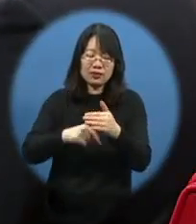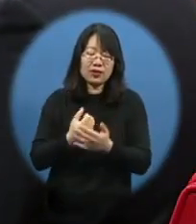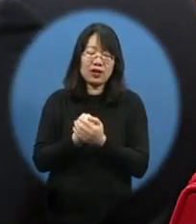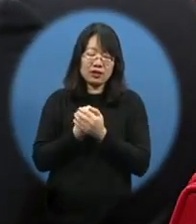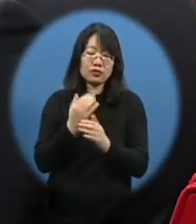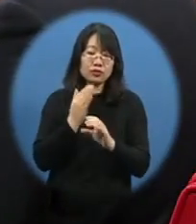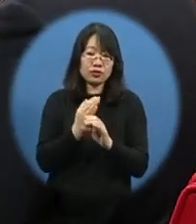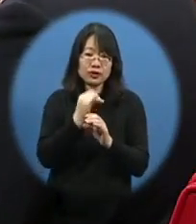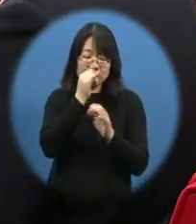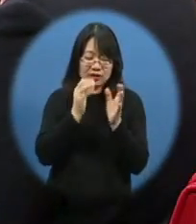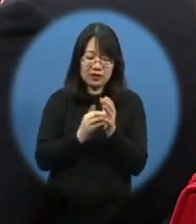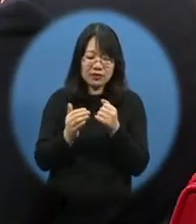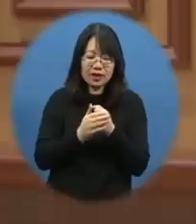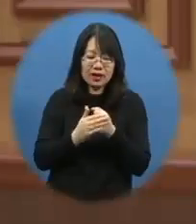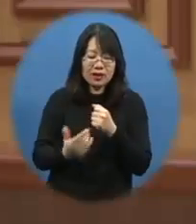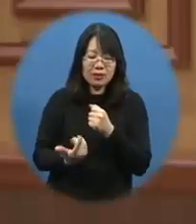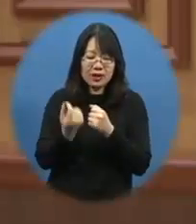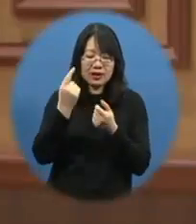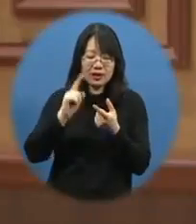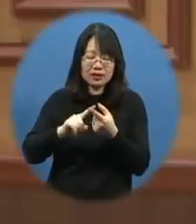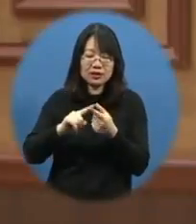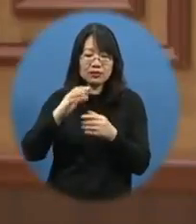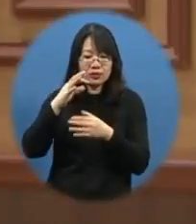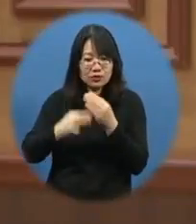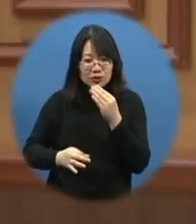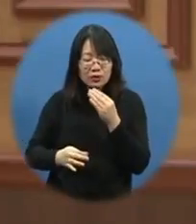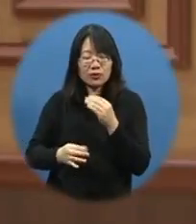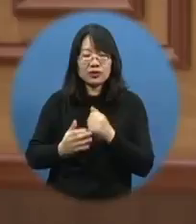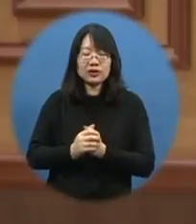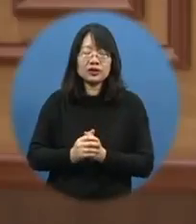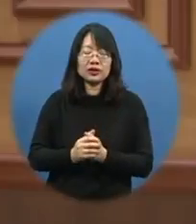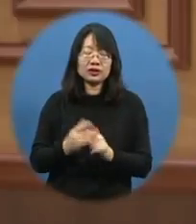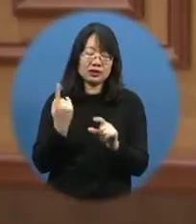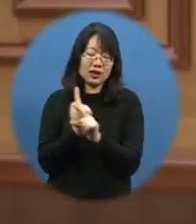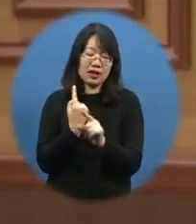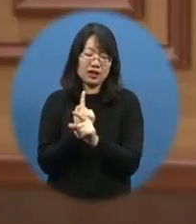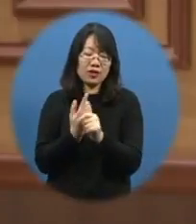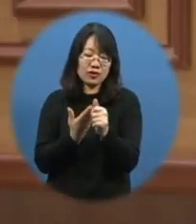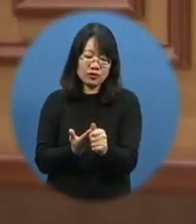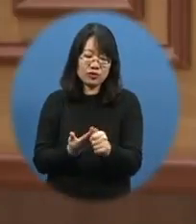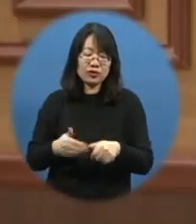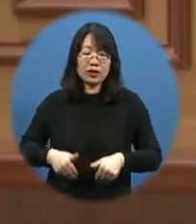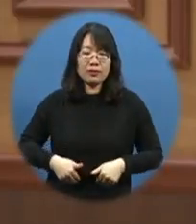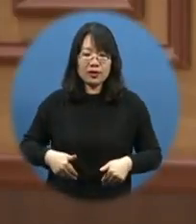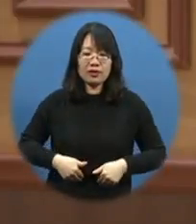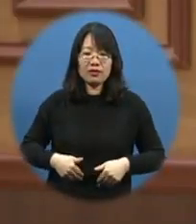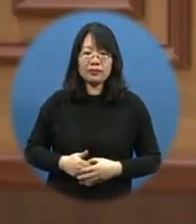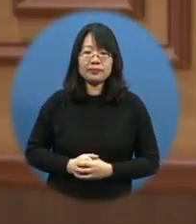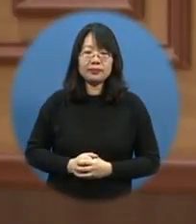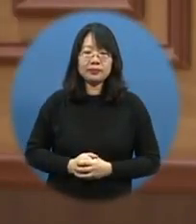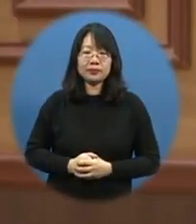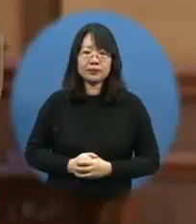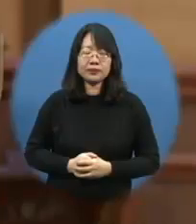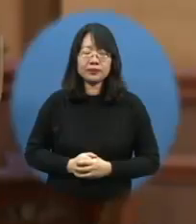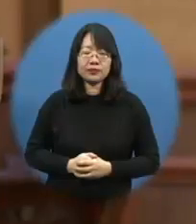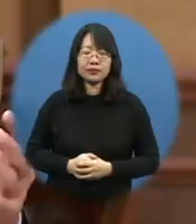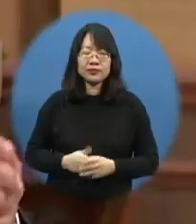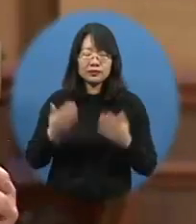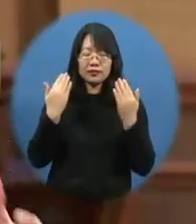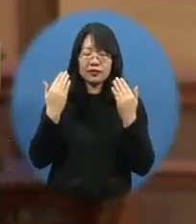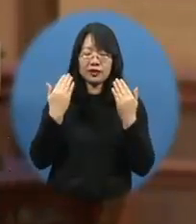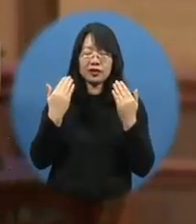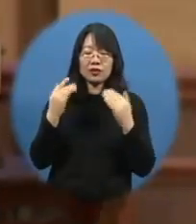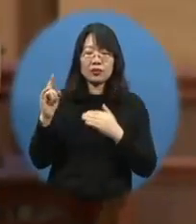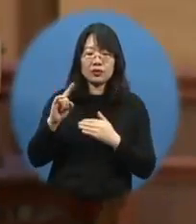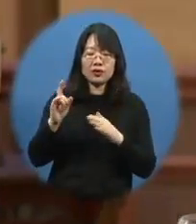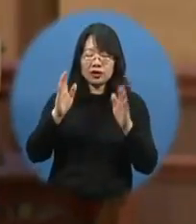안고 있는 것입니다. 그래서 빨리 이와 같은 시스템을 개선해 줘야 된다고 생각합니다. 네. 그 학교에